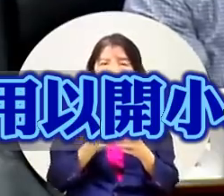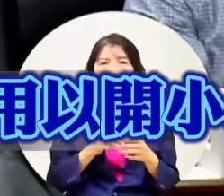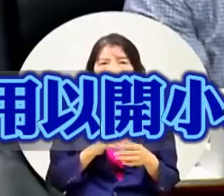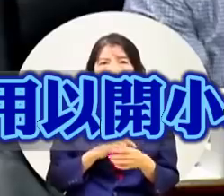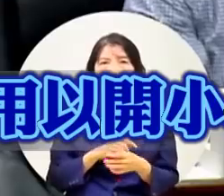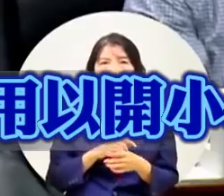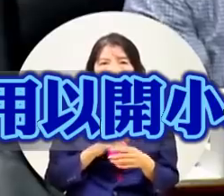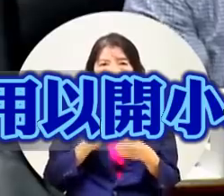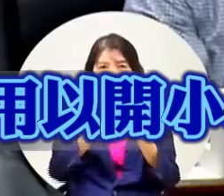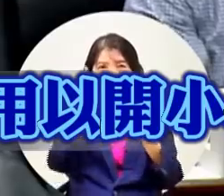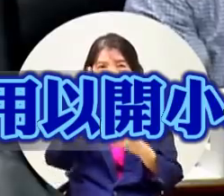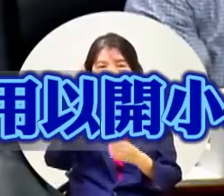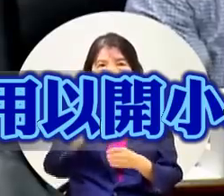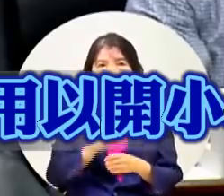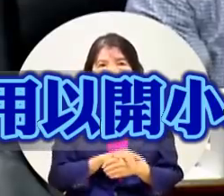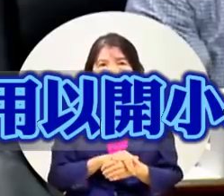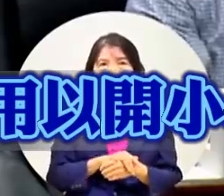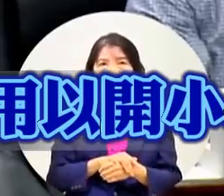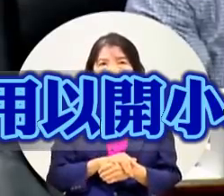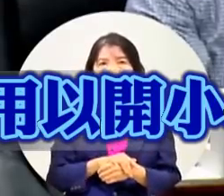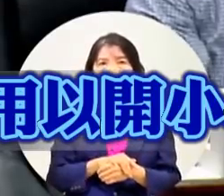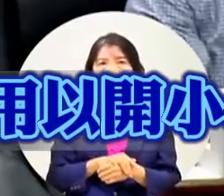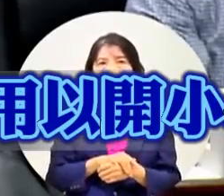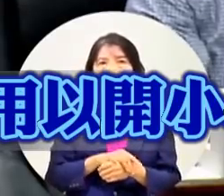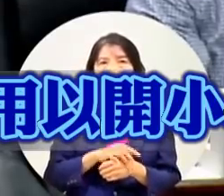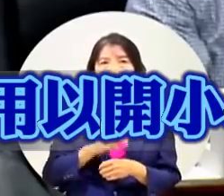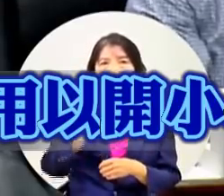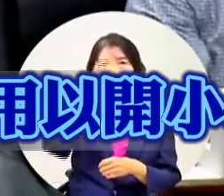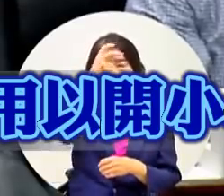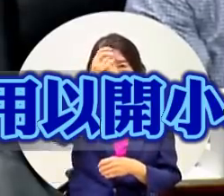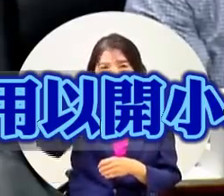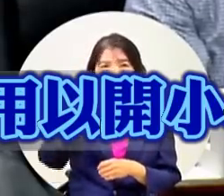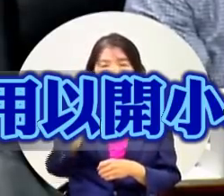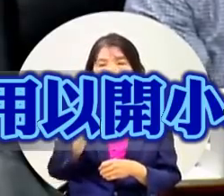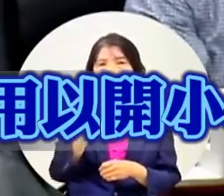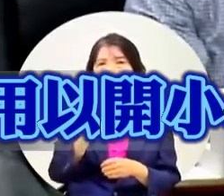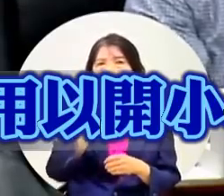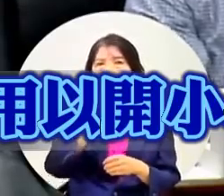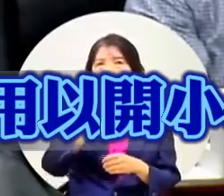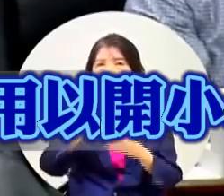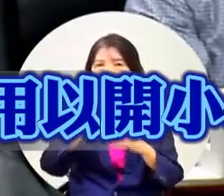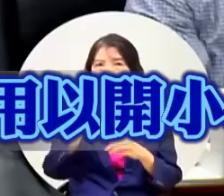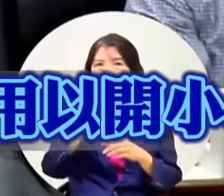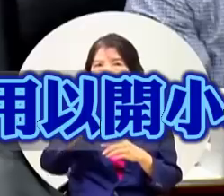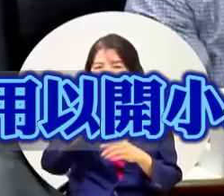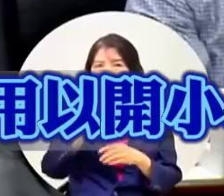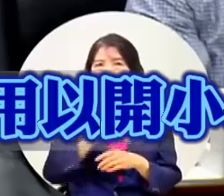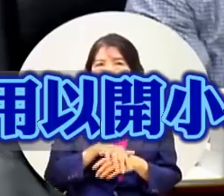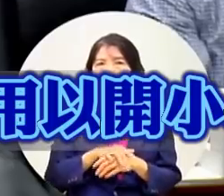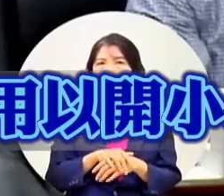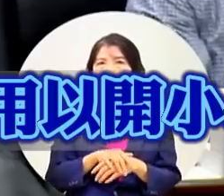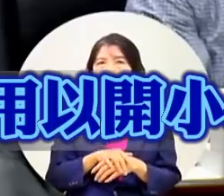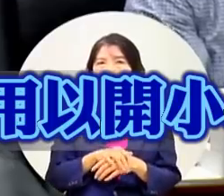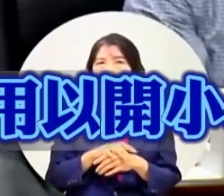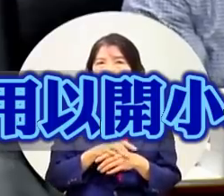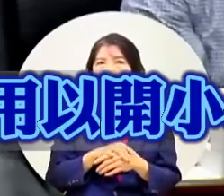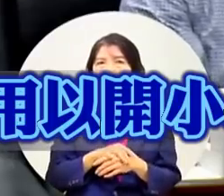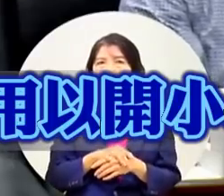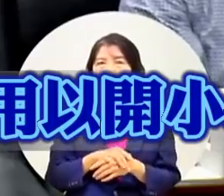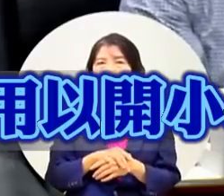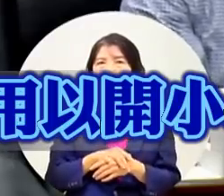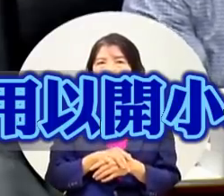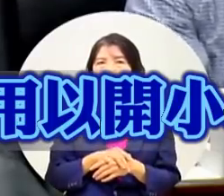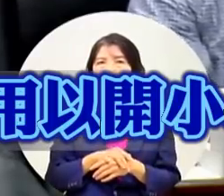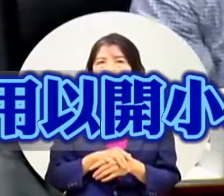情，我们先不讲哪个所，因为我没有要打击任何的意思，我想要从制度面来讨论这件事情。有遗